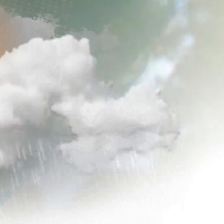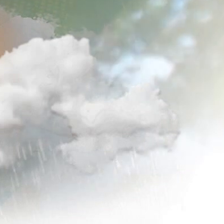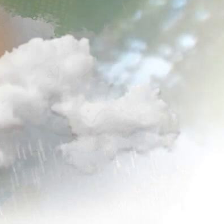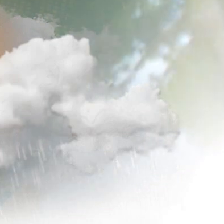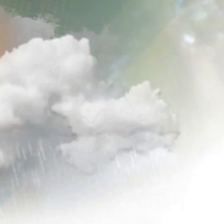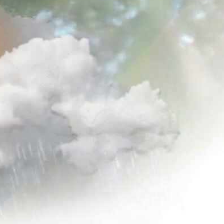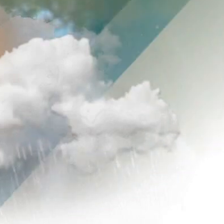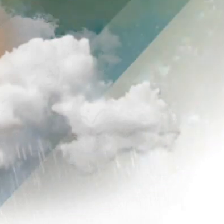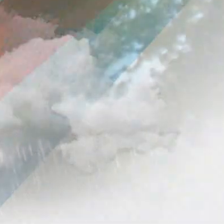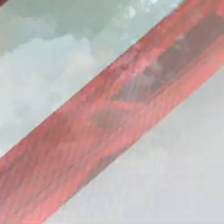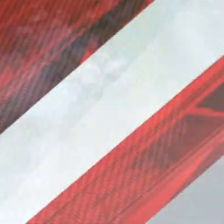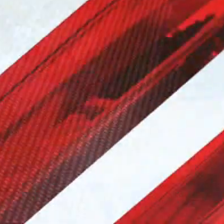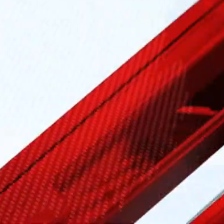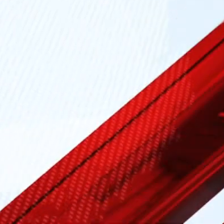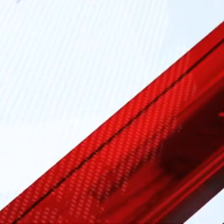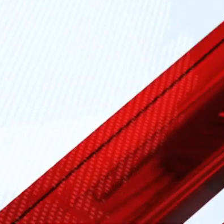градусов.